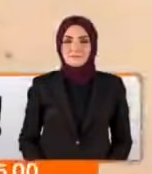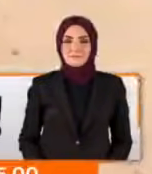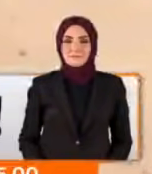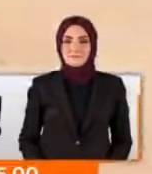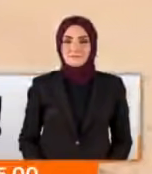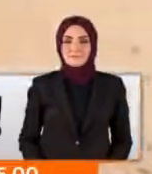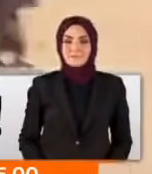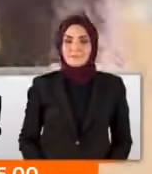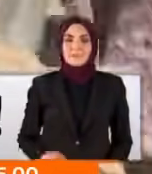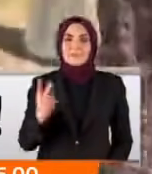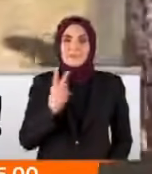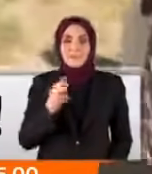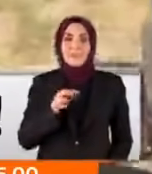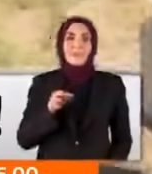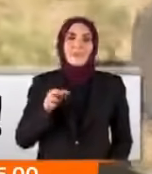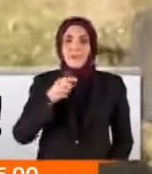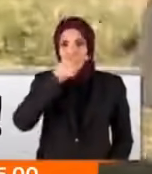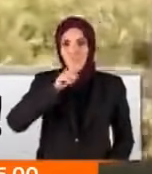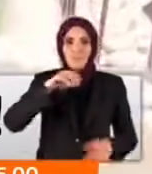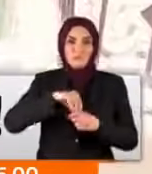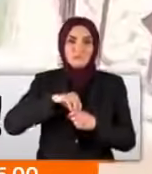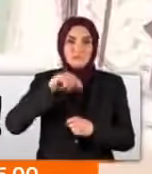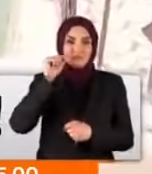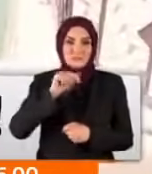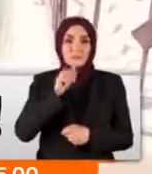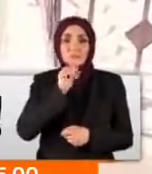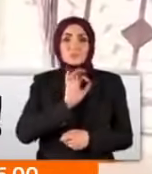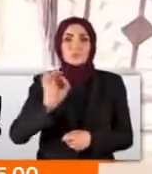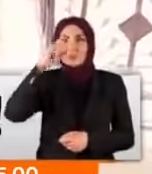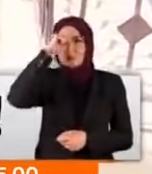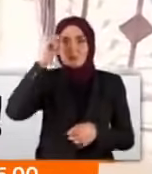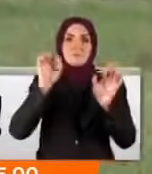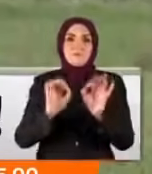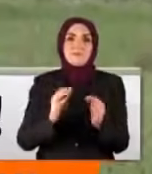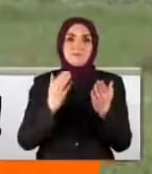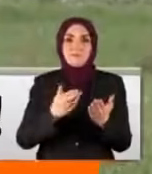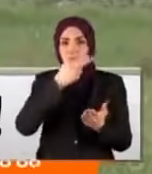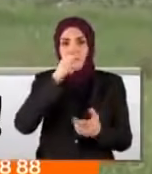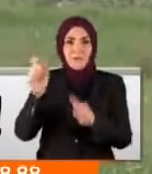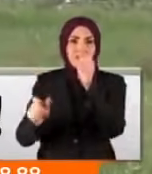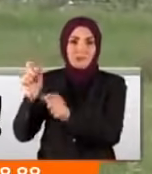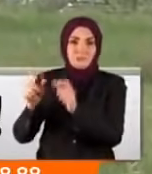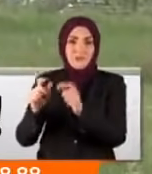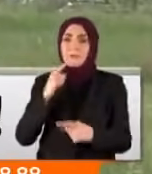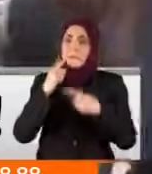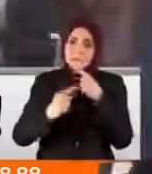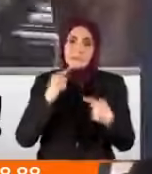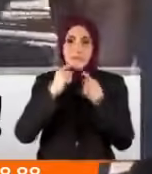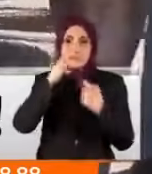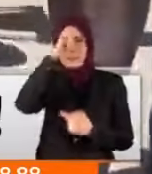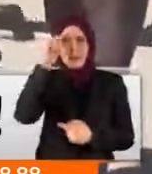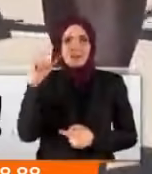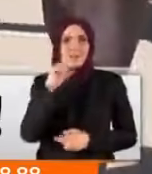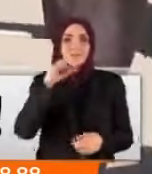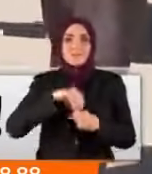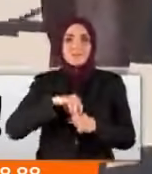su. İkipınar Köyü'nde susuz yaz başladı. Köylüler her yıl yaz aylarında hobi bahçelerinin sahipleriyle karşı karşıya geliyor. Zaten köy